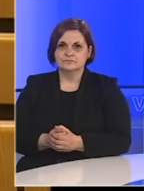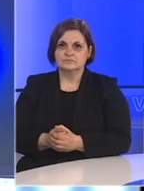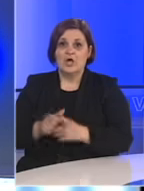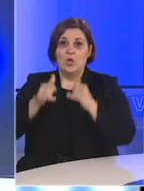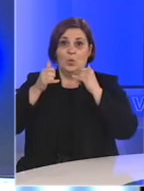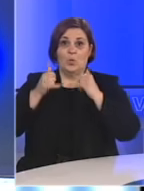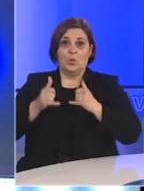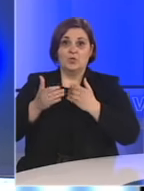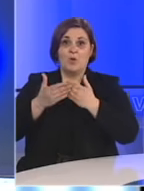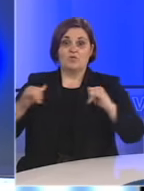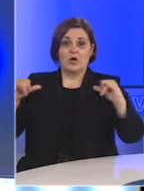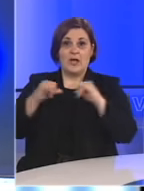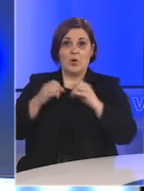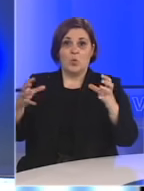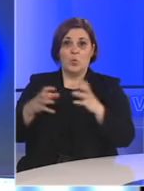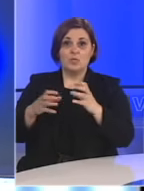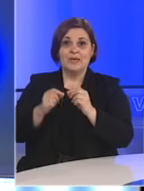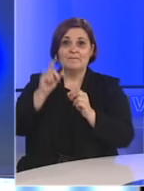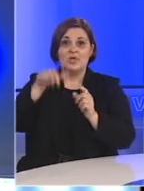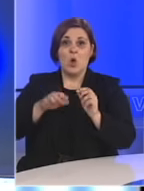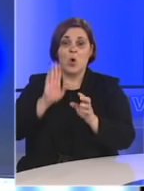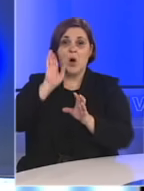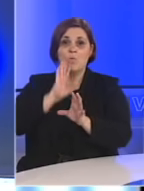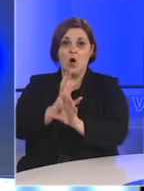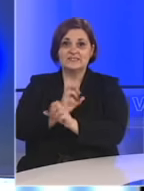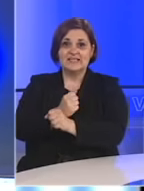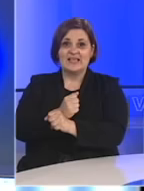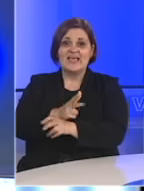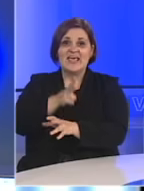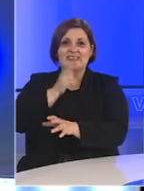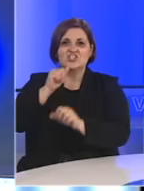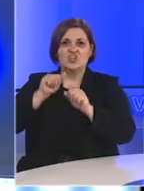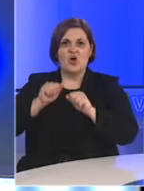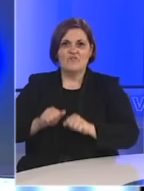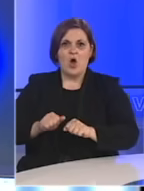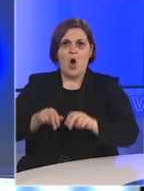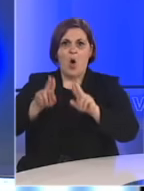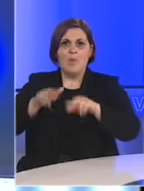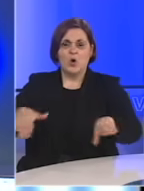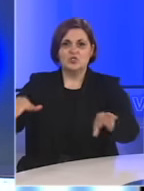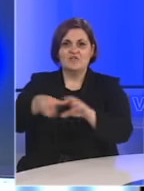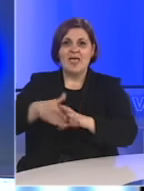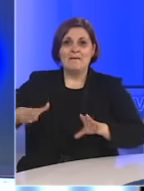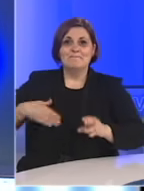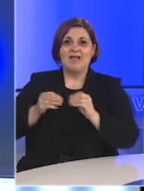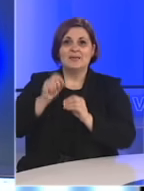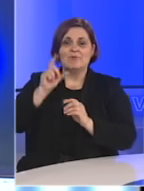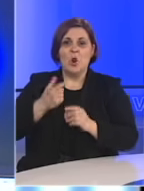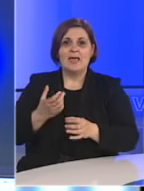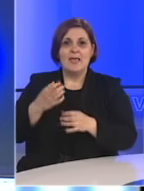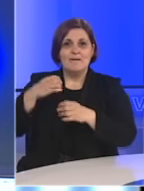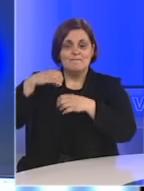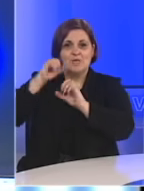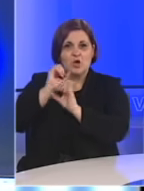U današnjem otvorenom pismu Udruženje biologa u Bosni i Hercegovini traži od vlasti da omoguće zapošljavanje mladih